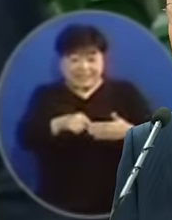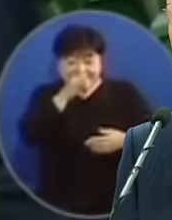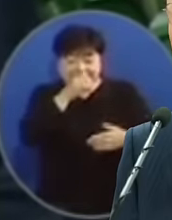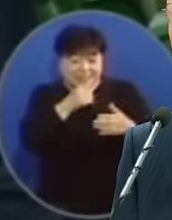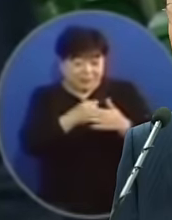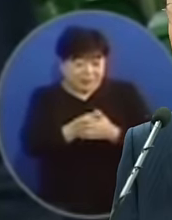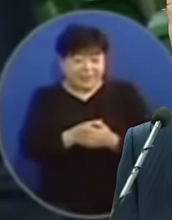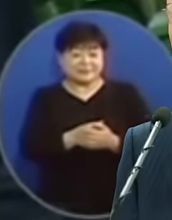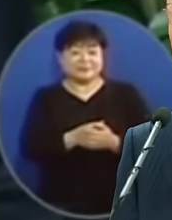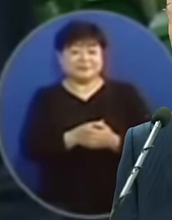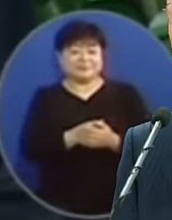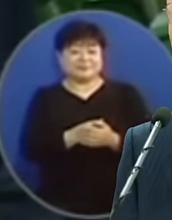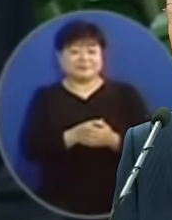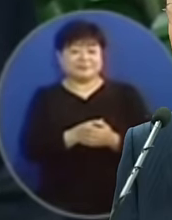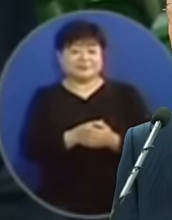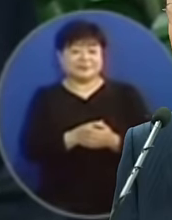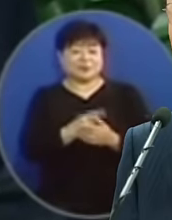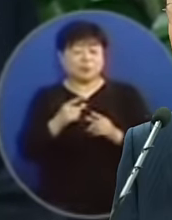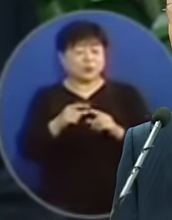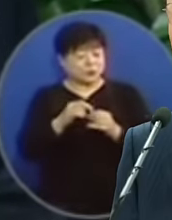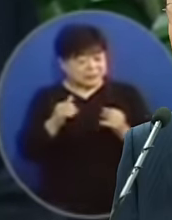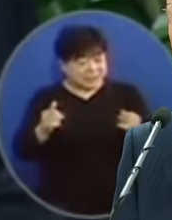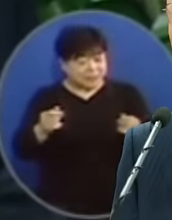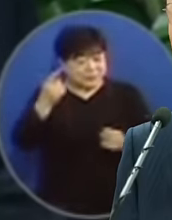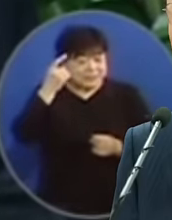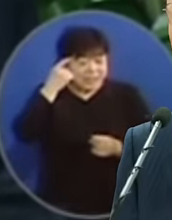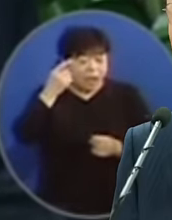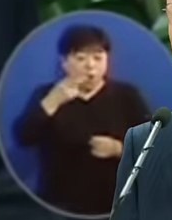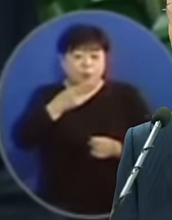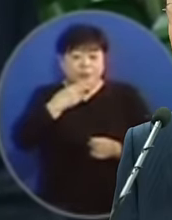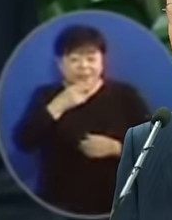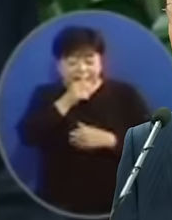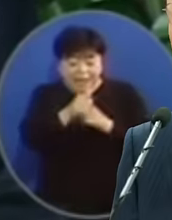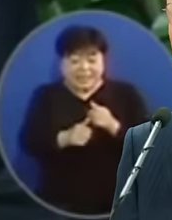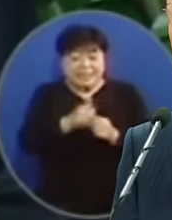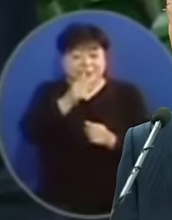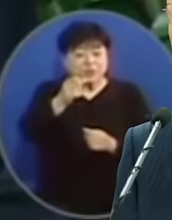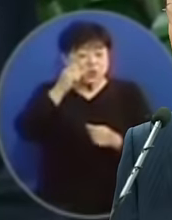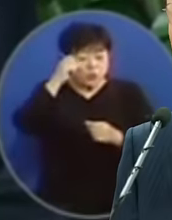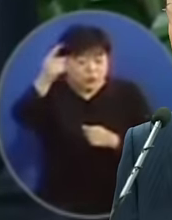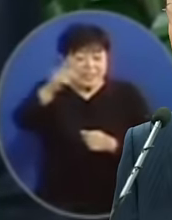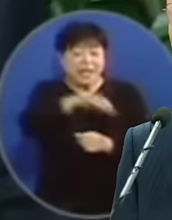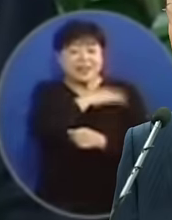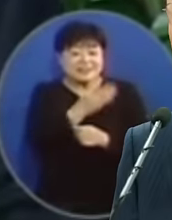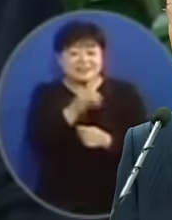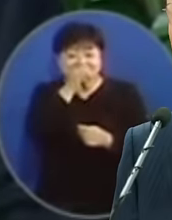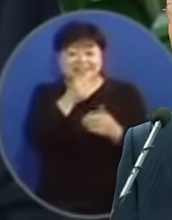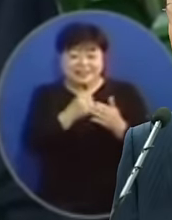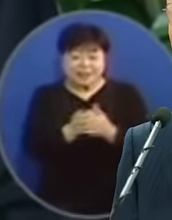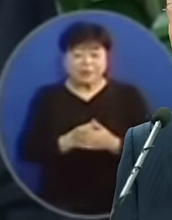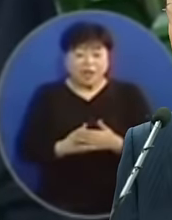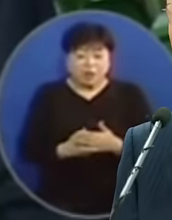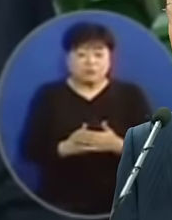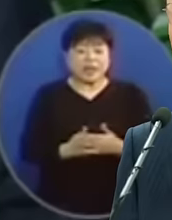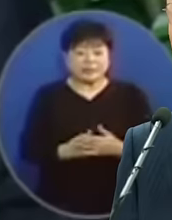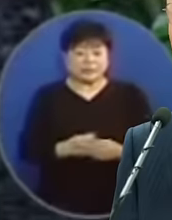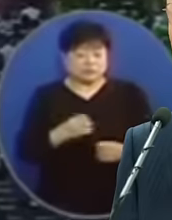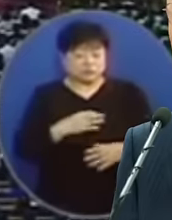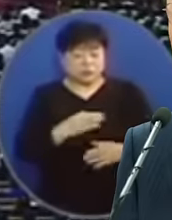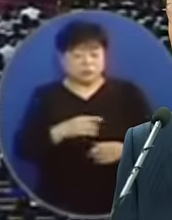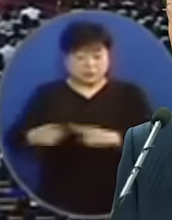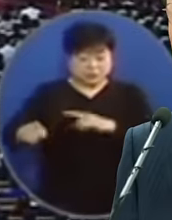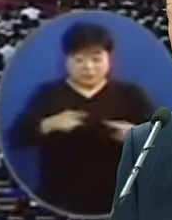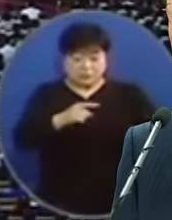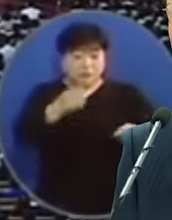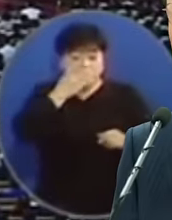때문에 보통 사람을 생각할 수 없는 하나님의 위대한 능력이 있으므로 불안과 공포를 다스릴